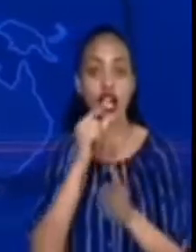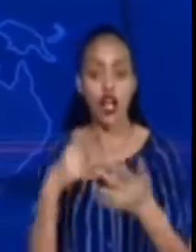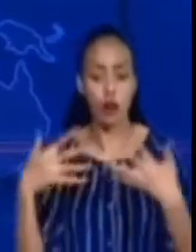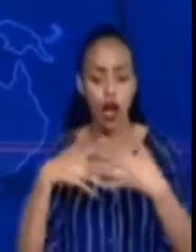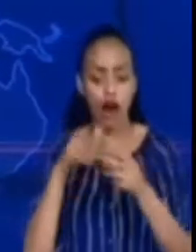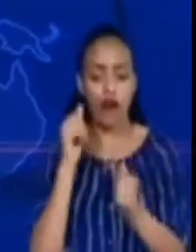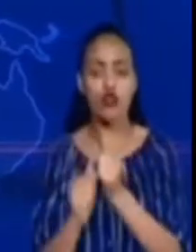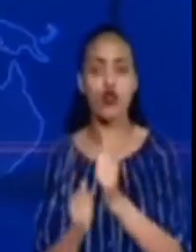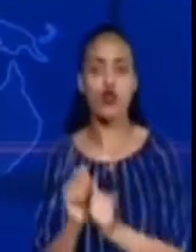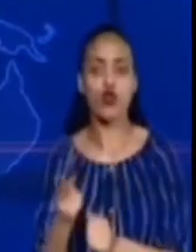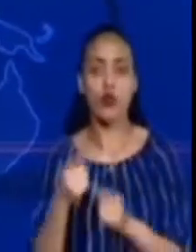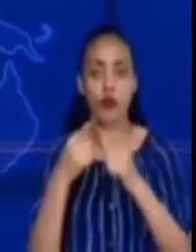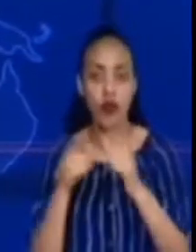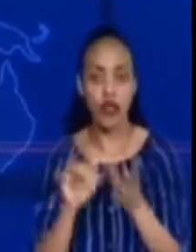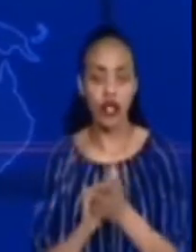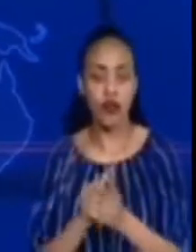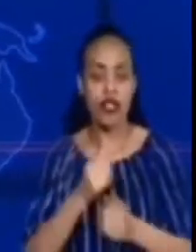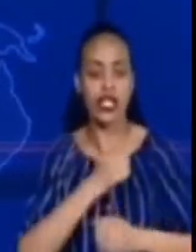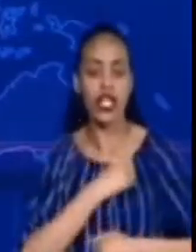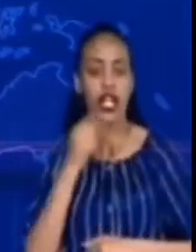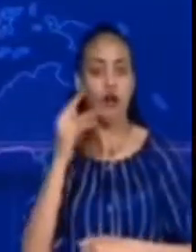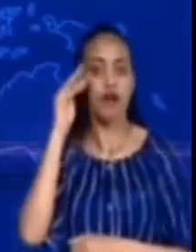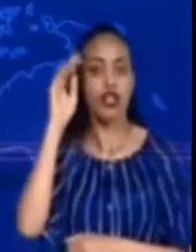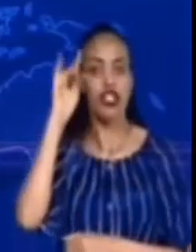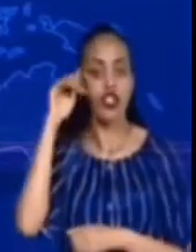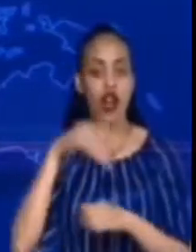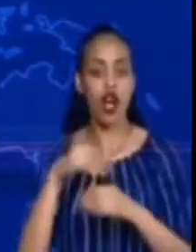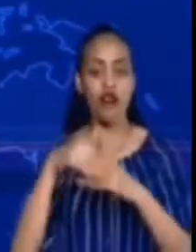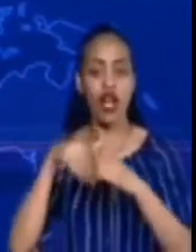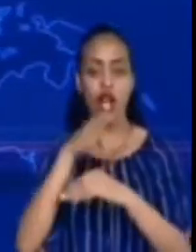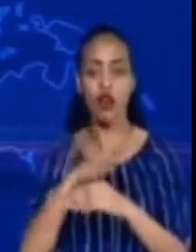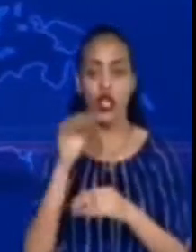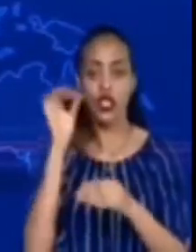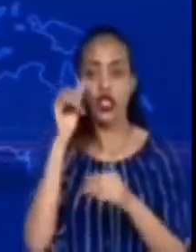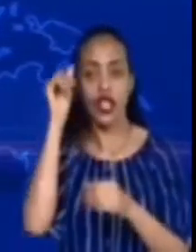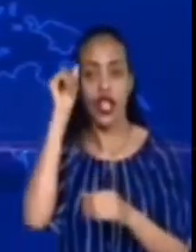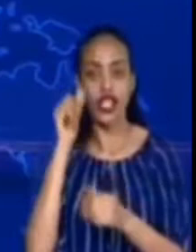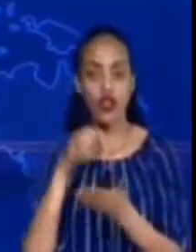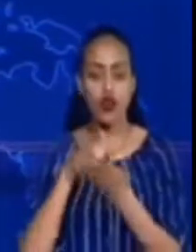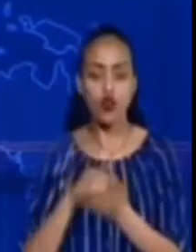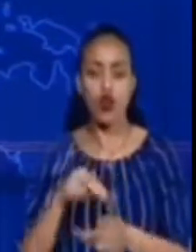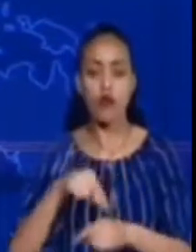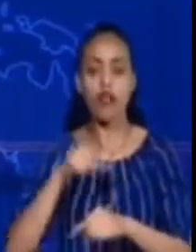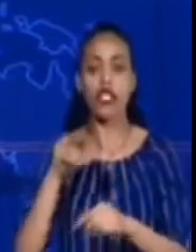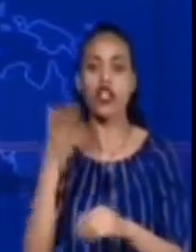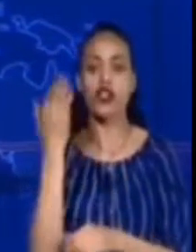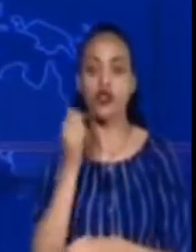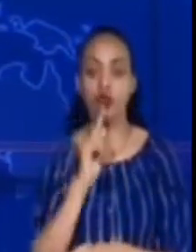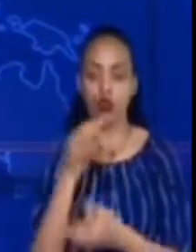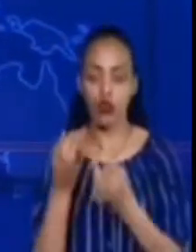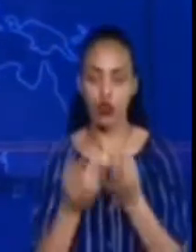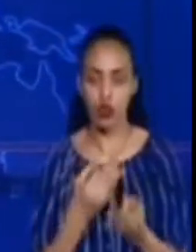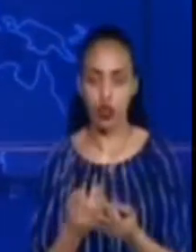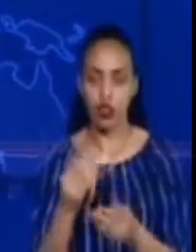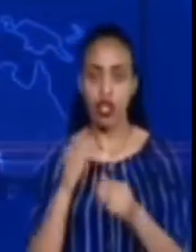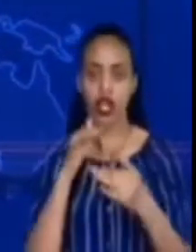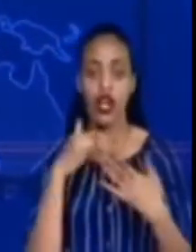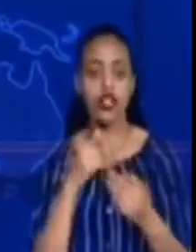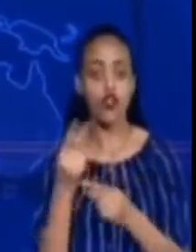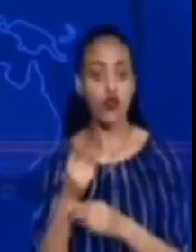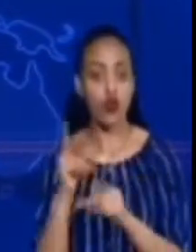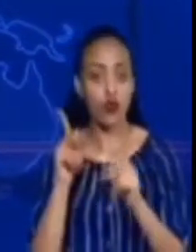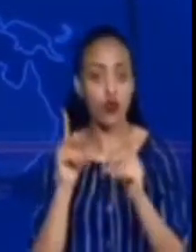ያላከበረች አንተ ጸረ እስላም ጸረ ሙስሊም አንተ ሸባሪ አንተ ፈሪ